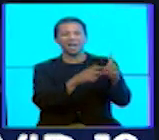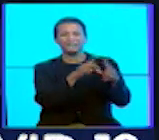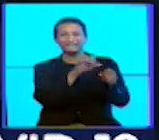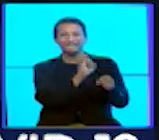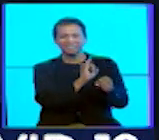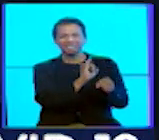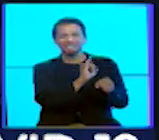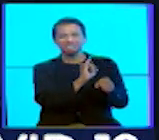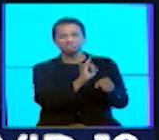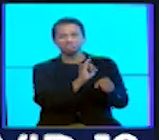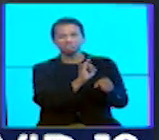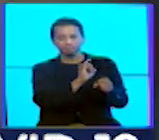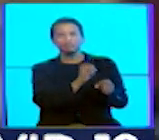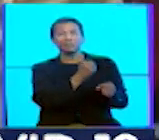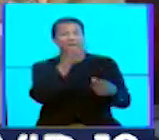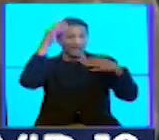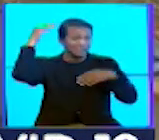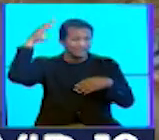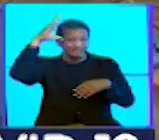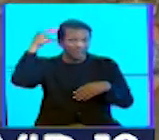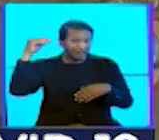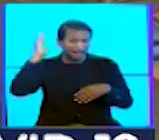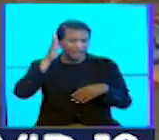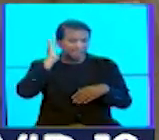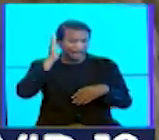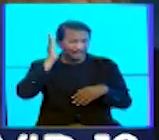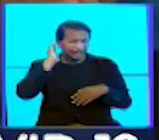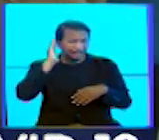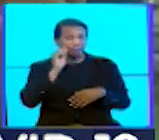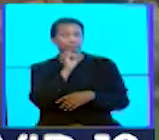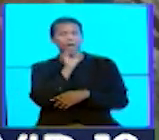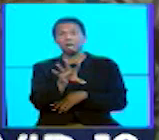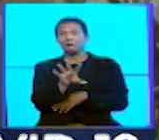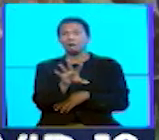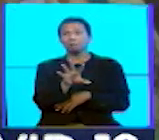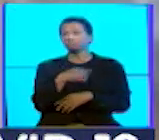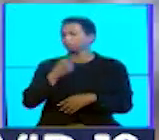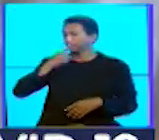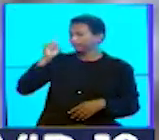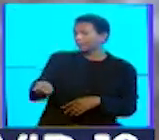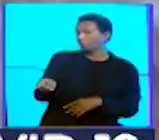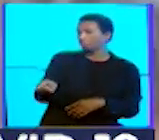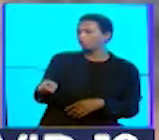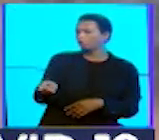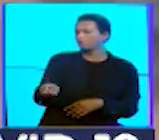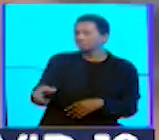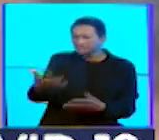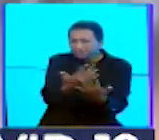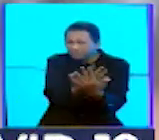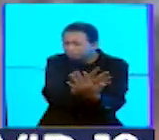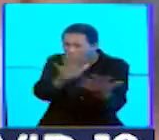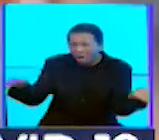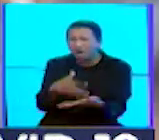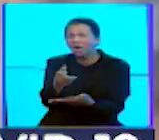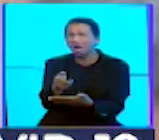tidak mendampingi pasien. Kalau sampean kumpul gini, itu bahaya banget. Sampai lepas masker ketularan,